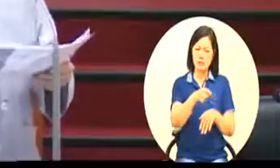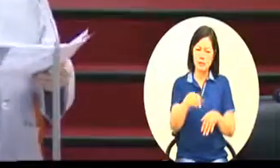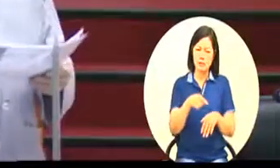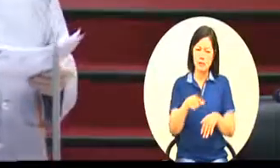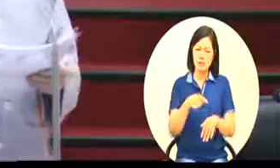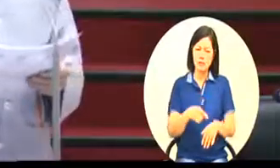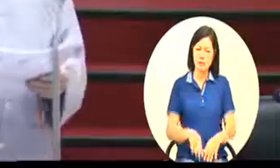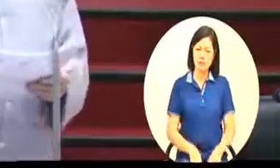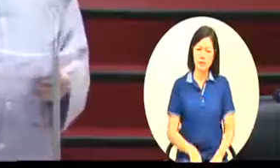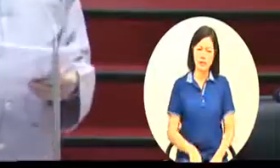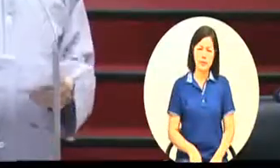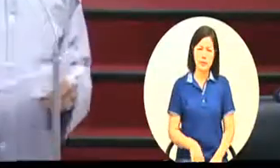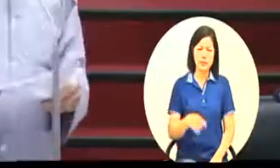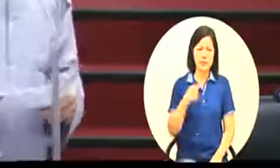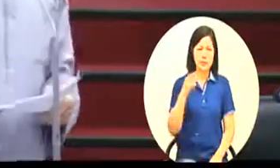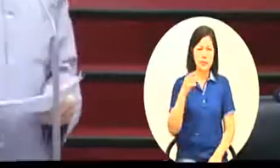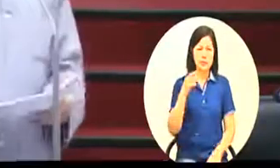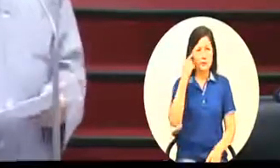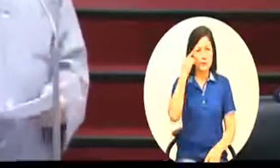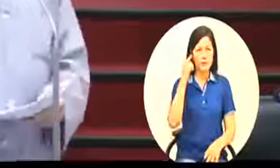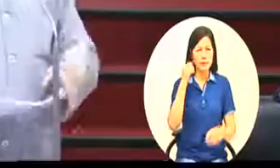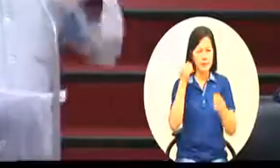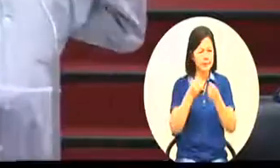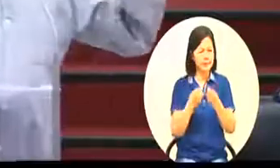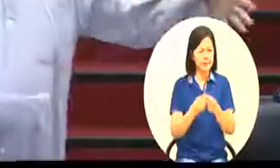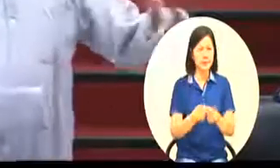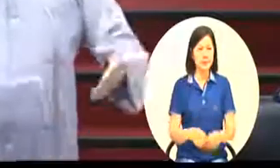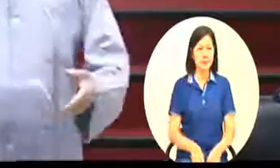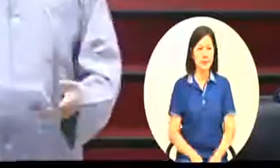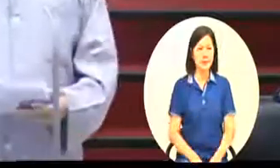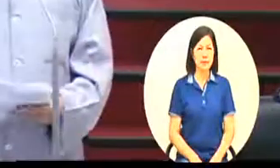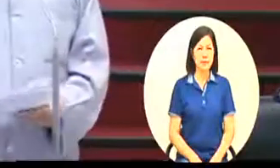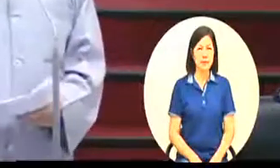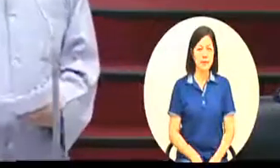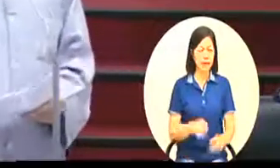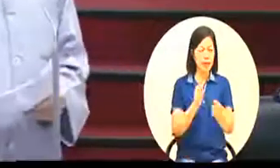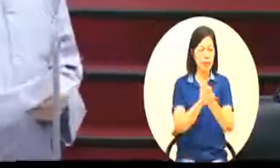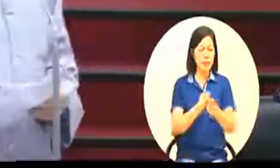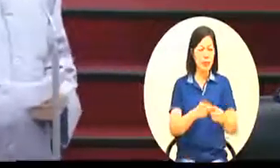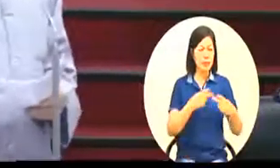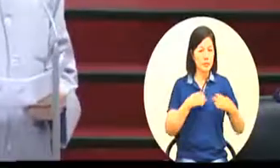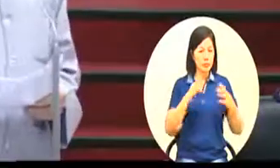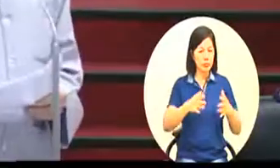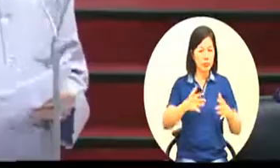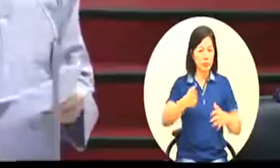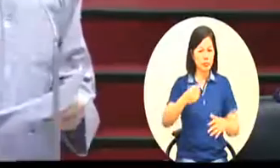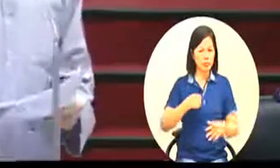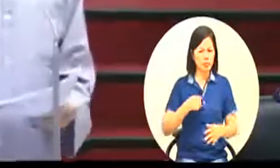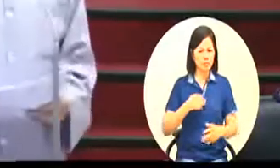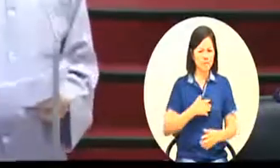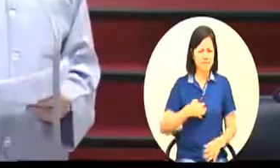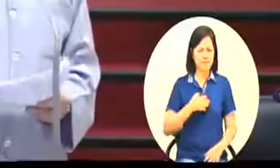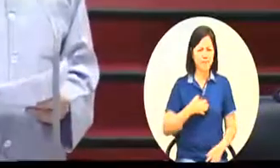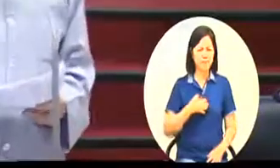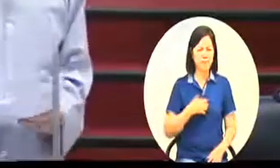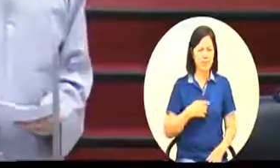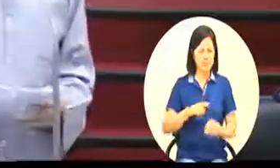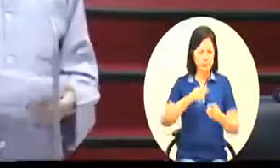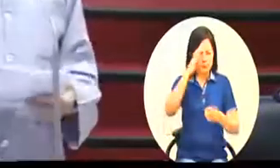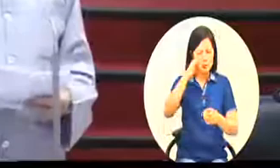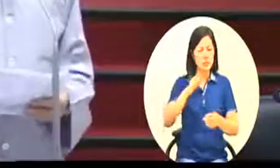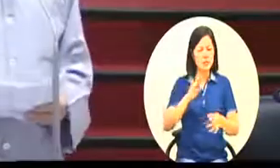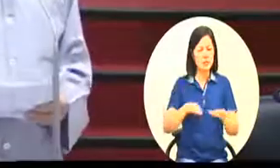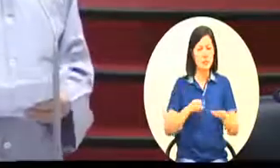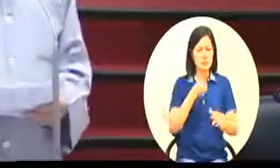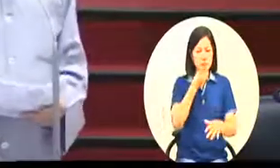啦。我为何太在即阵啊对社民总统非常的不满？歹势，我今仔讲，我有哪